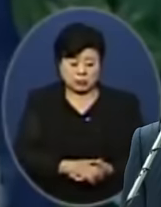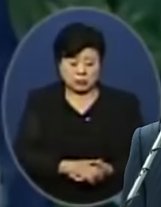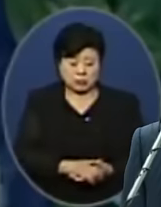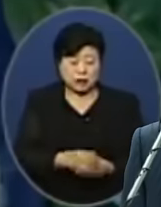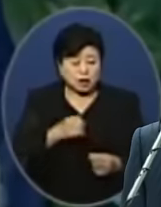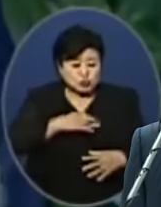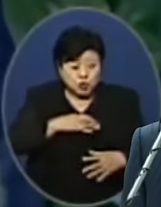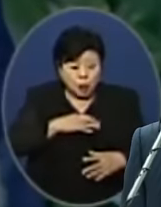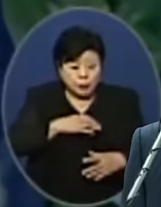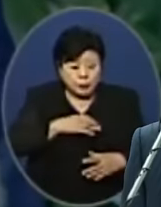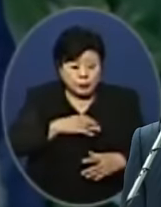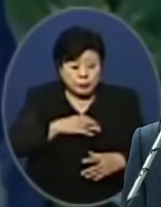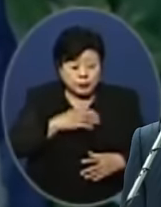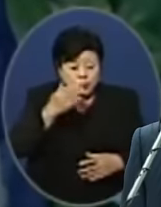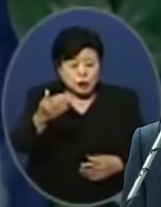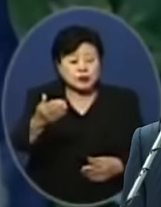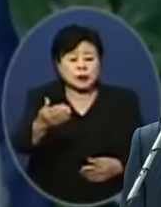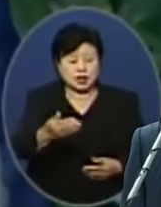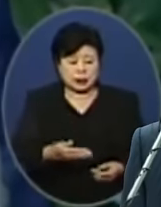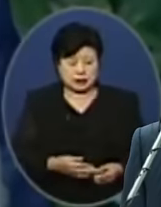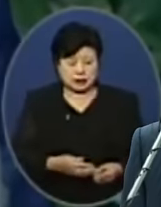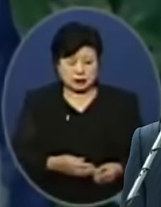여러분 두려움이 여러분에게